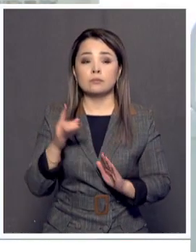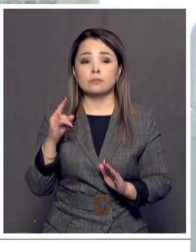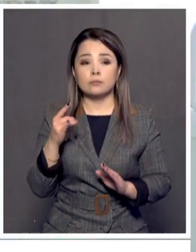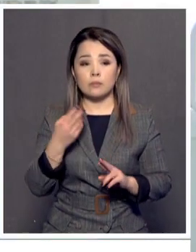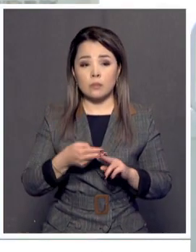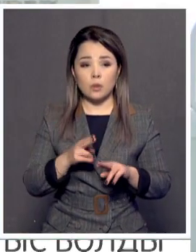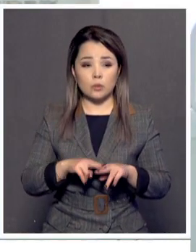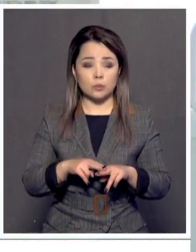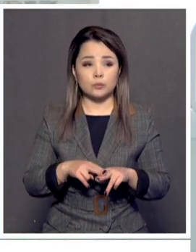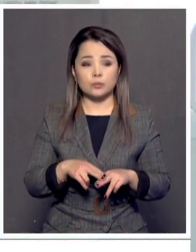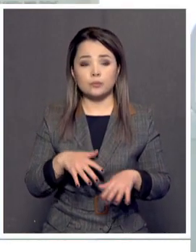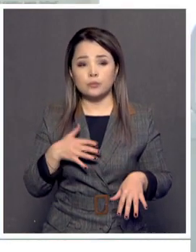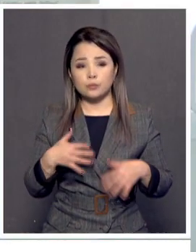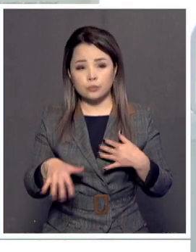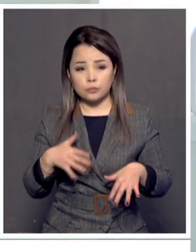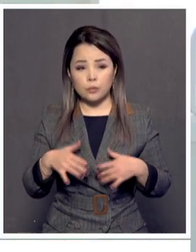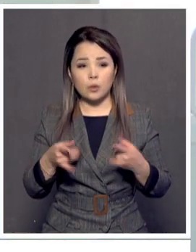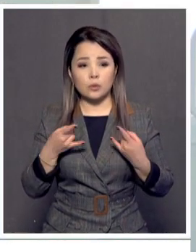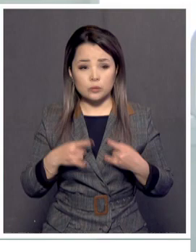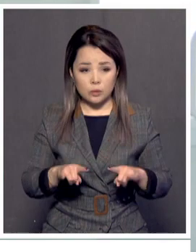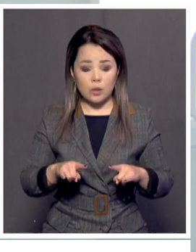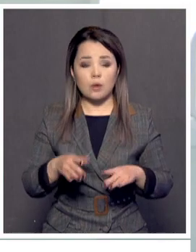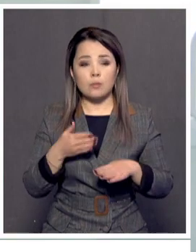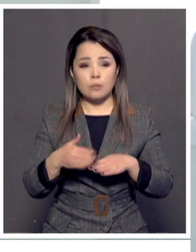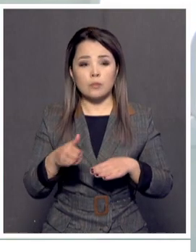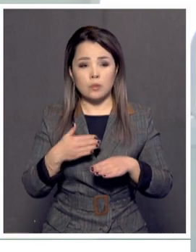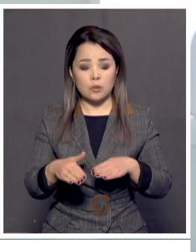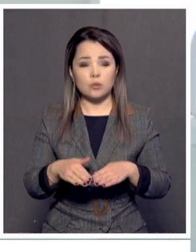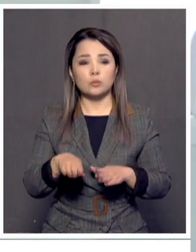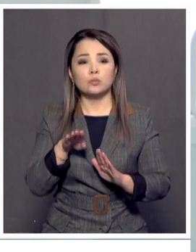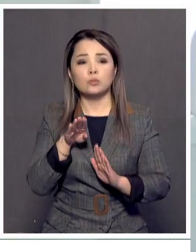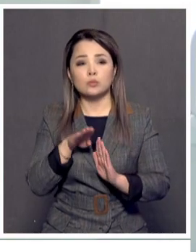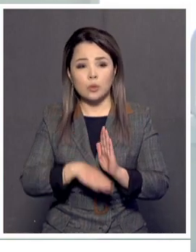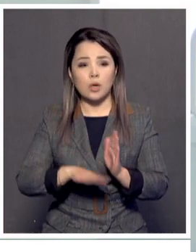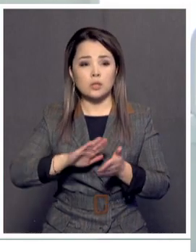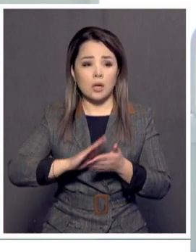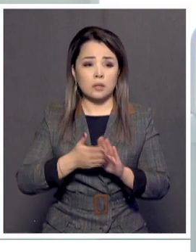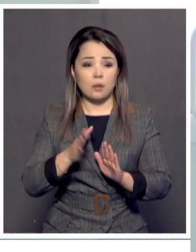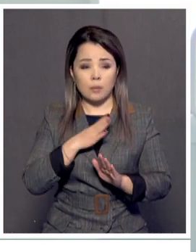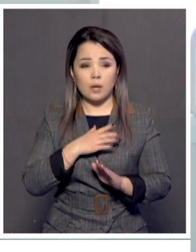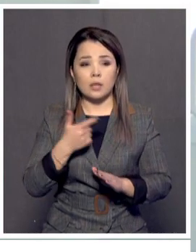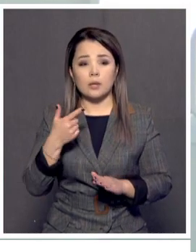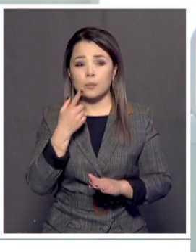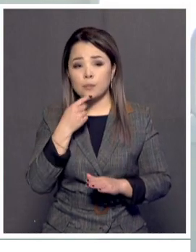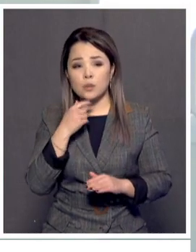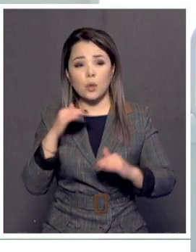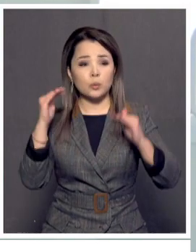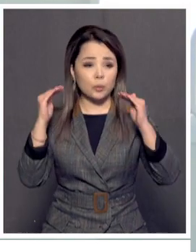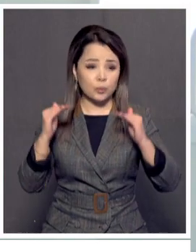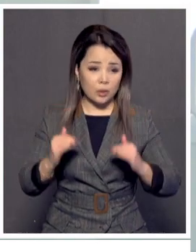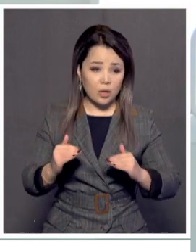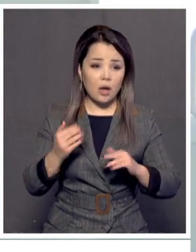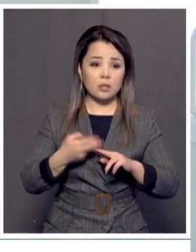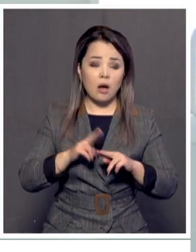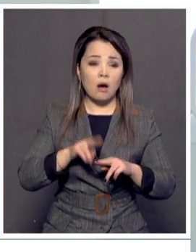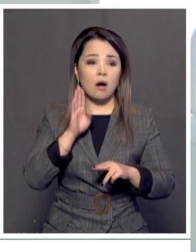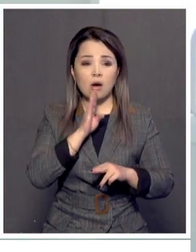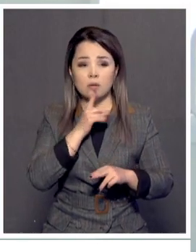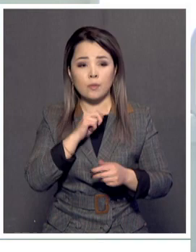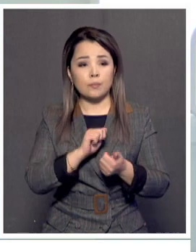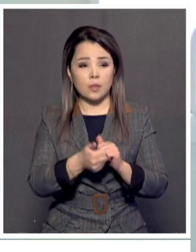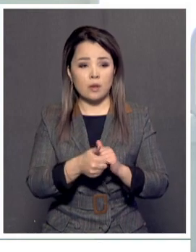Сәби өте әлжуас болып туды. Уақыт өткен сайын әлсіреп жағдайы төмендей бастады. Гемоглобин түсіп кетті. Соның өзінде анасы қан